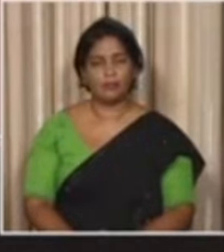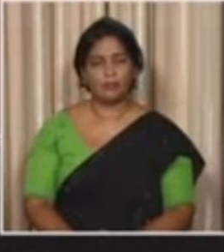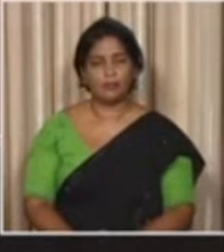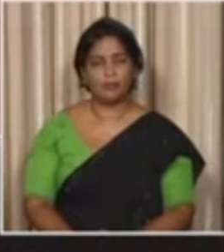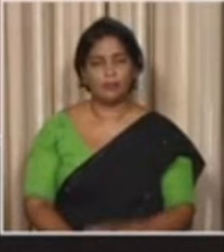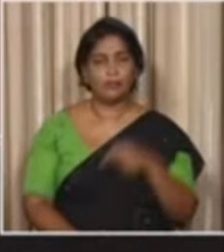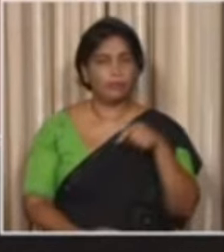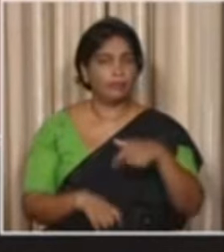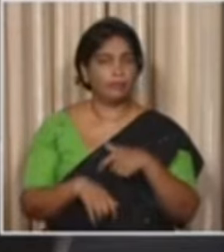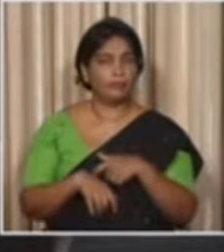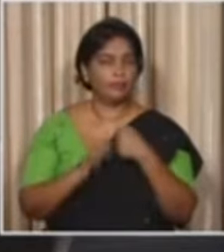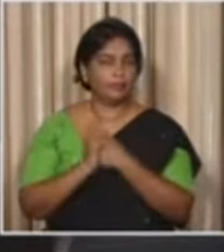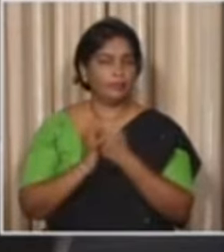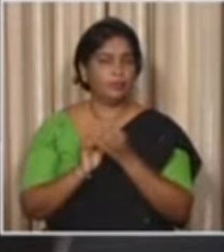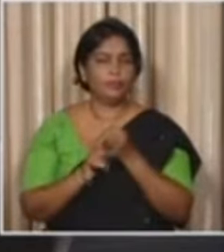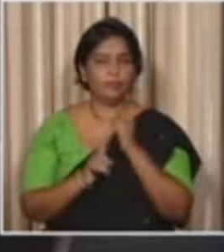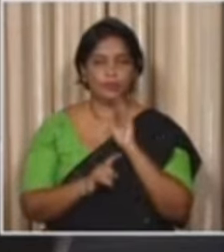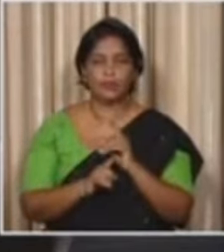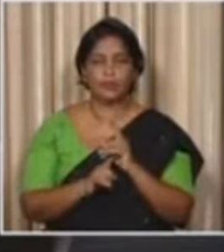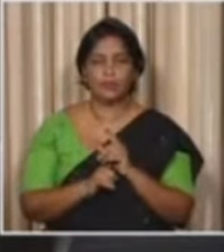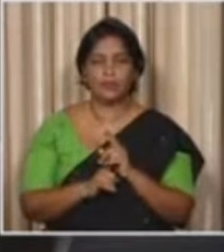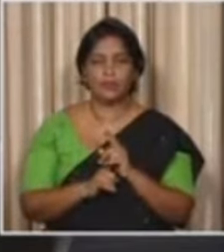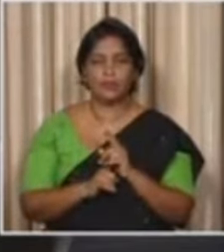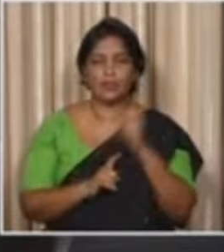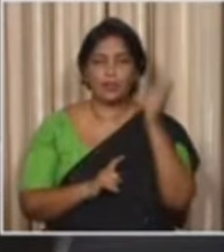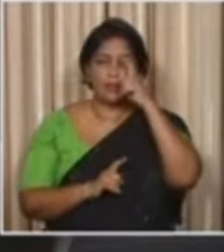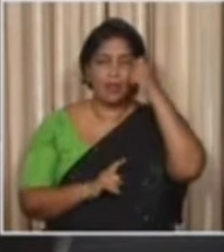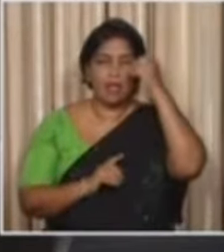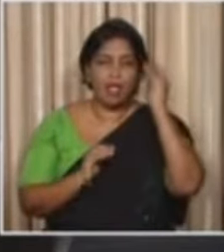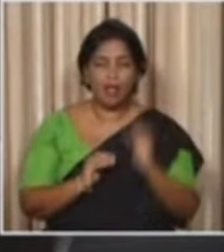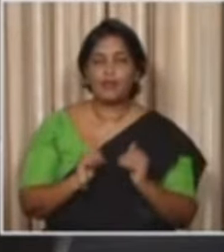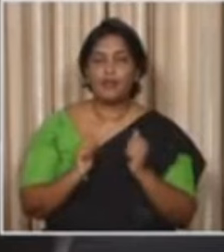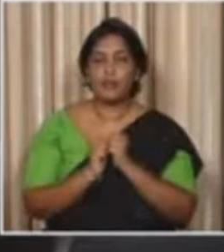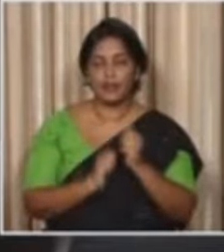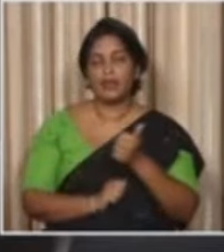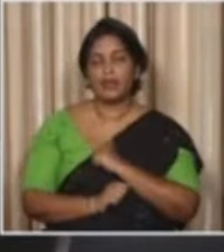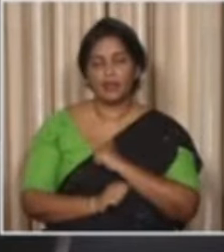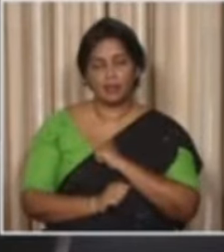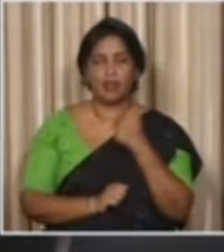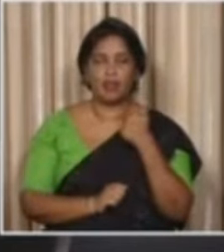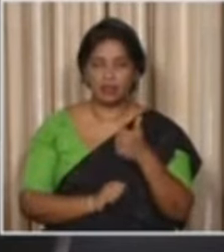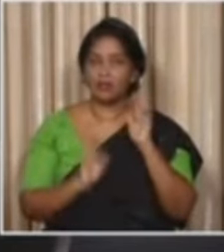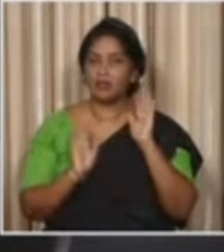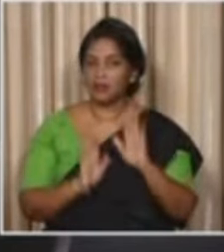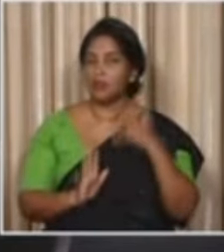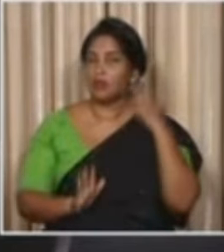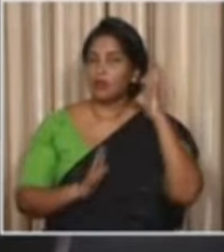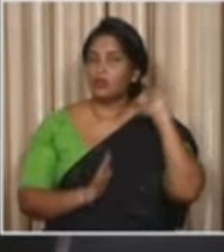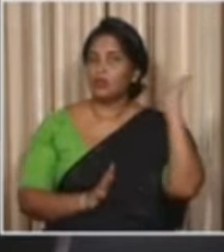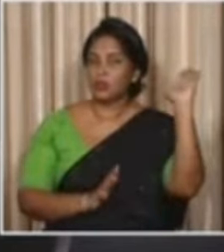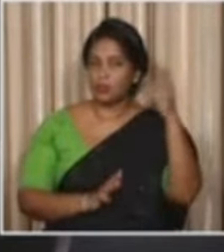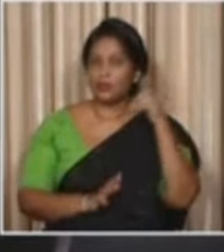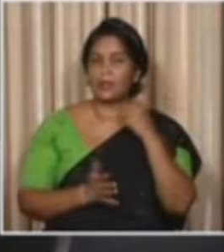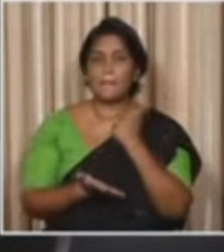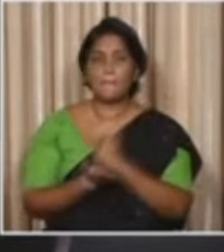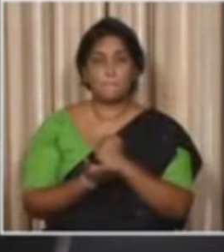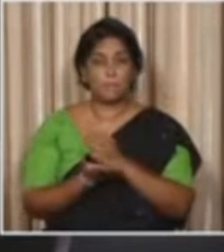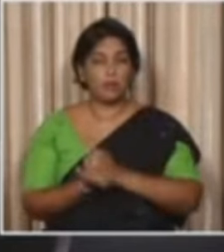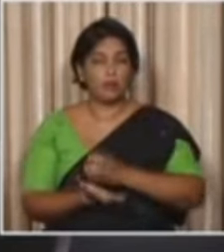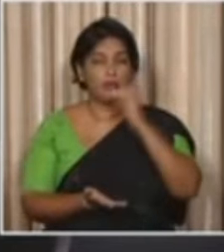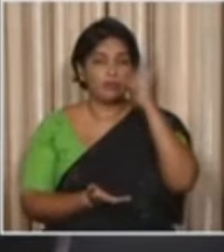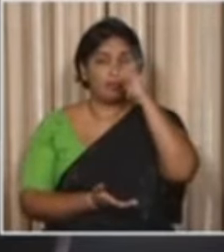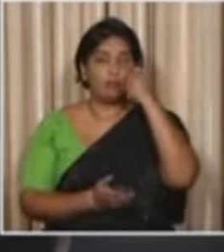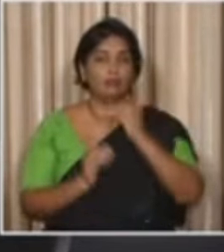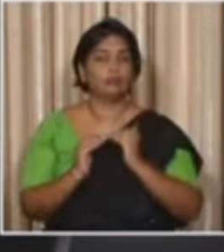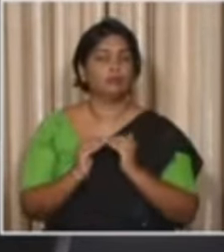මේ වෙලාවේ ගරු සභාපතිතුමනි, කවුරුත් අඩුම පඩියකට රට වැඩ කරන්න පුළුවන් නම් හොඳයි. හැබැයි තින් ලෝකේ හැමතැනකම මහා බැංකුවල වැටුප් තලයන්